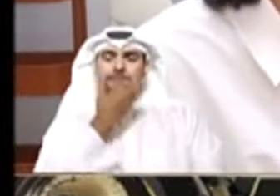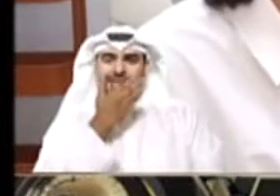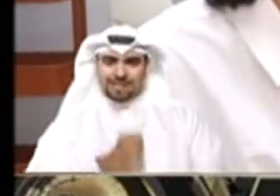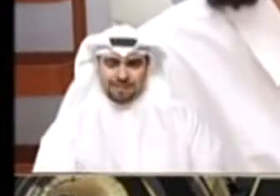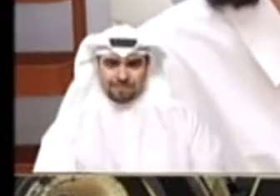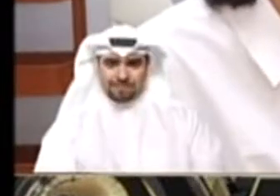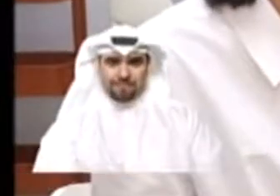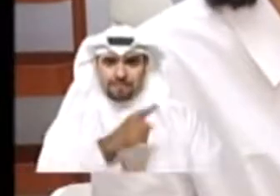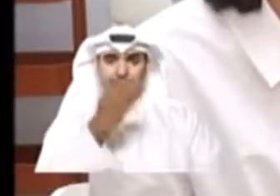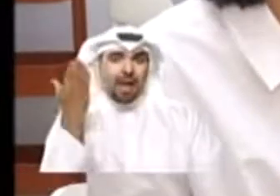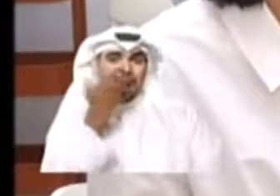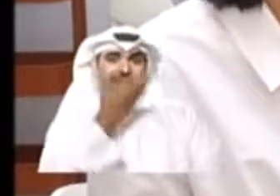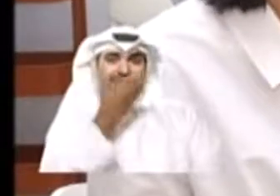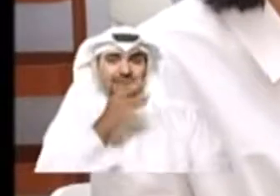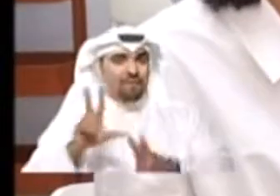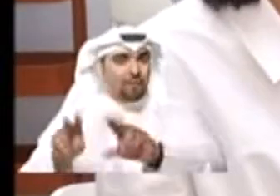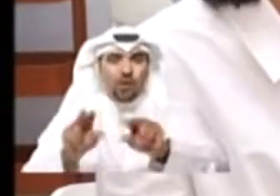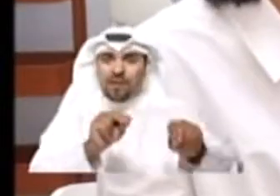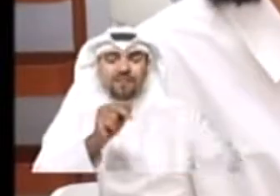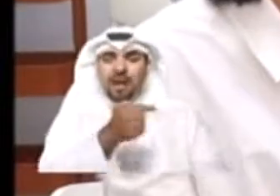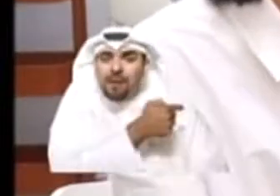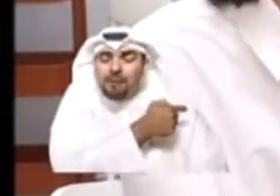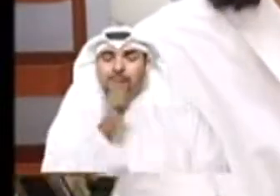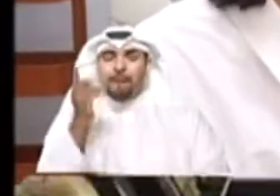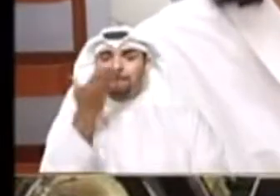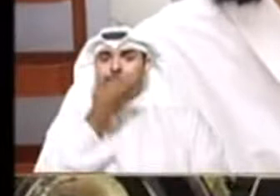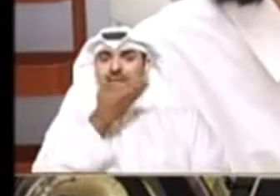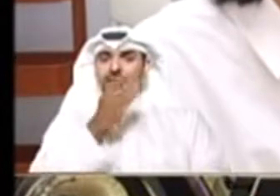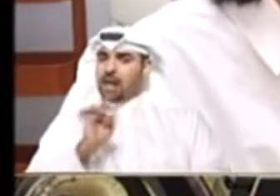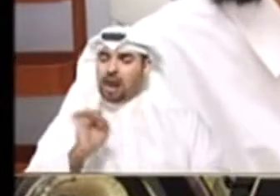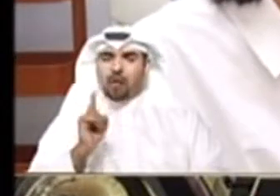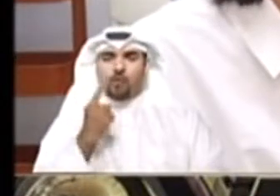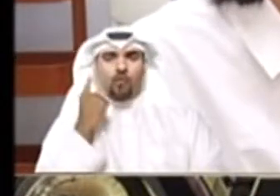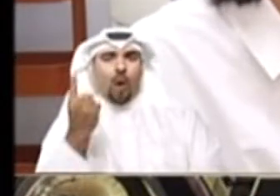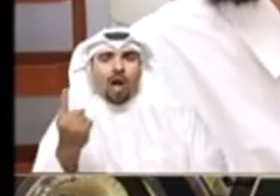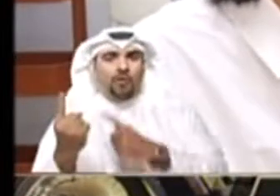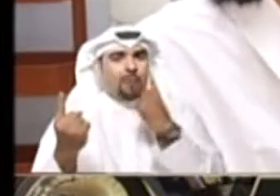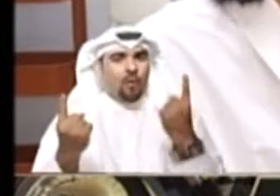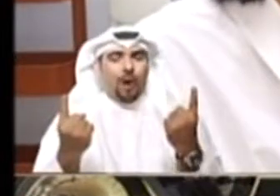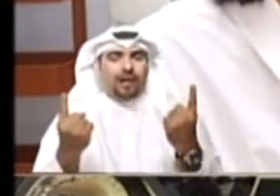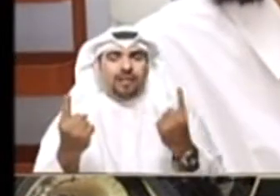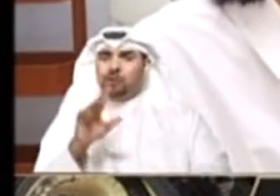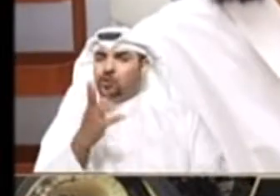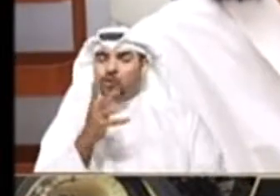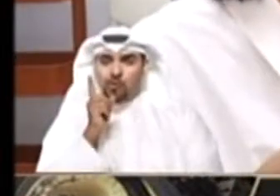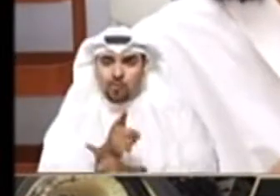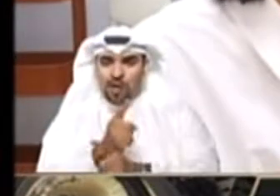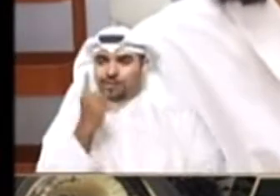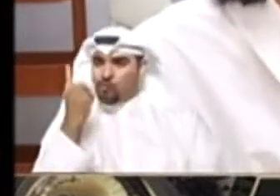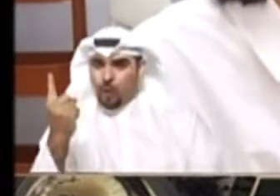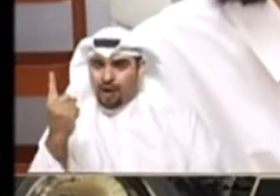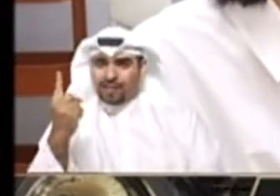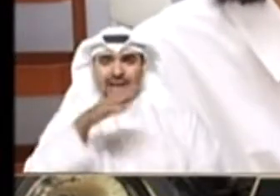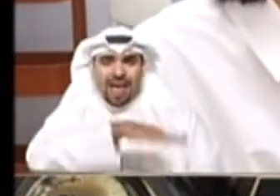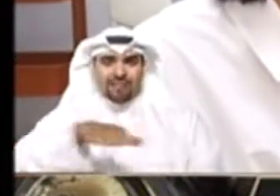ما هو الصف الدراسي المعتاد، هو أغلبه اللي نسميه 1-to-1، الطفل والمدرس